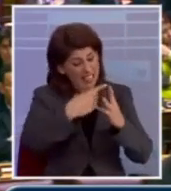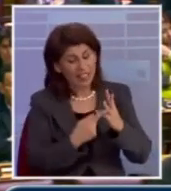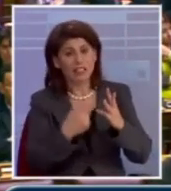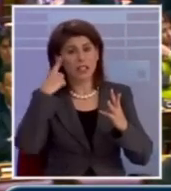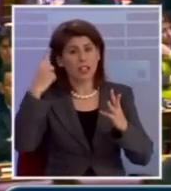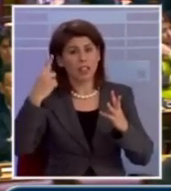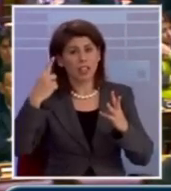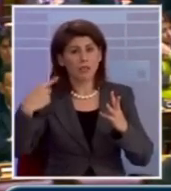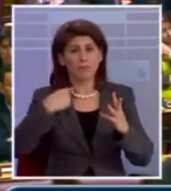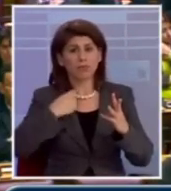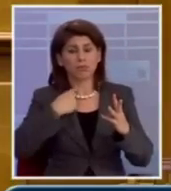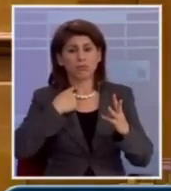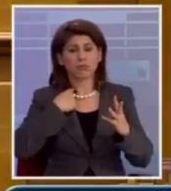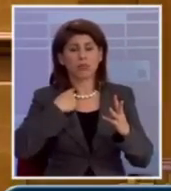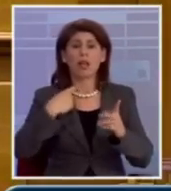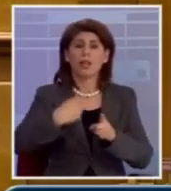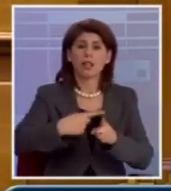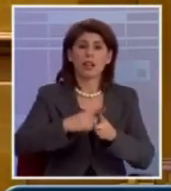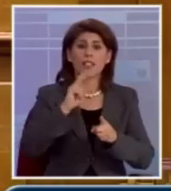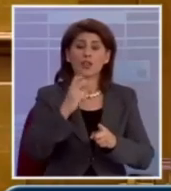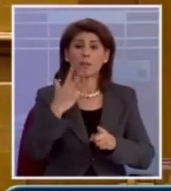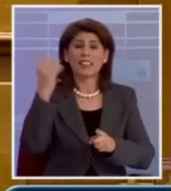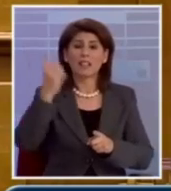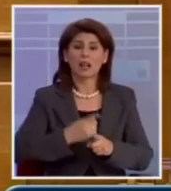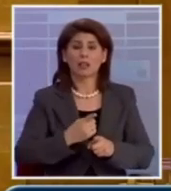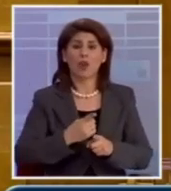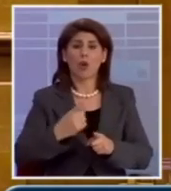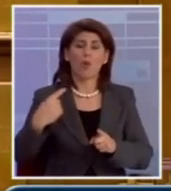Ελλάδα αποτελματώθηκε, έχασε το 25% της